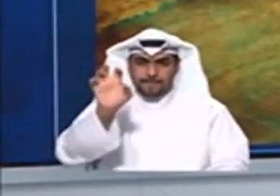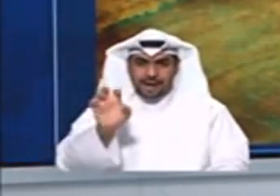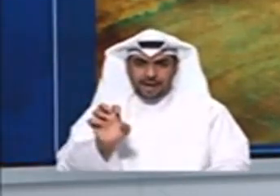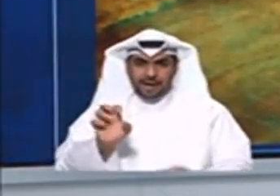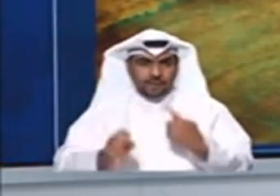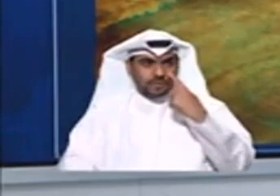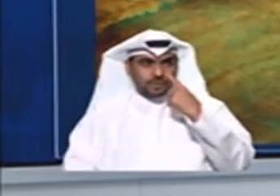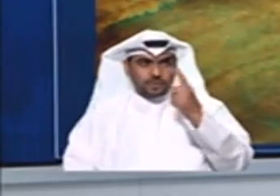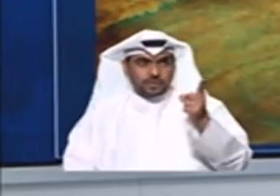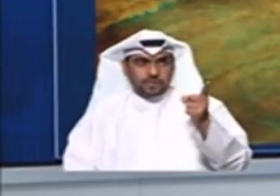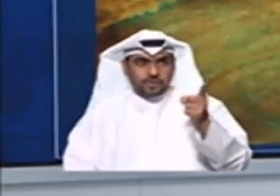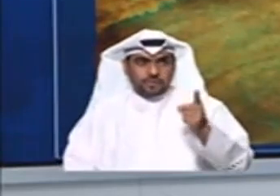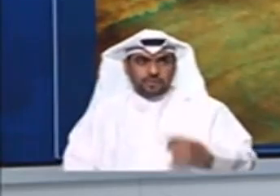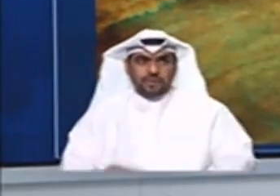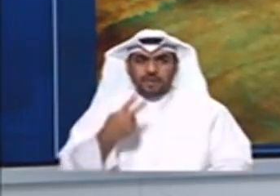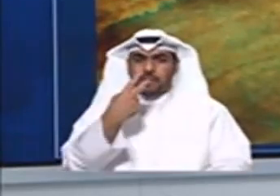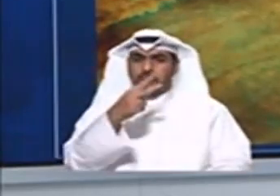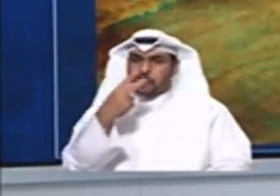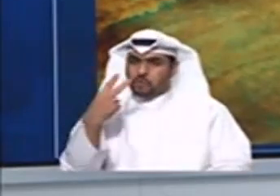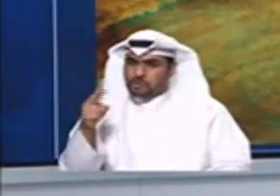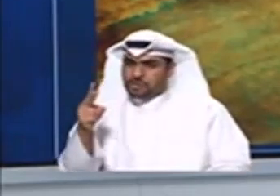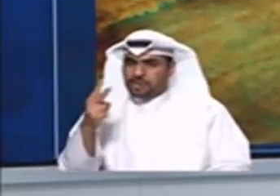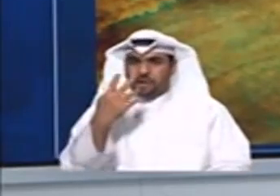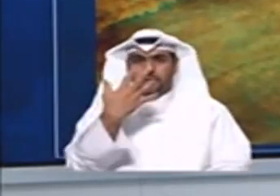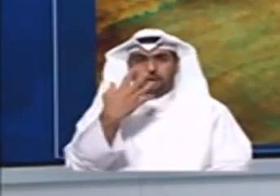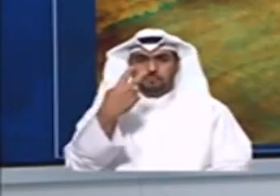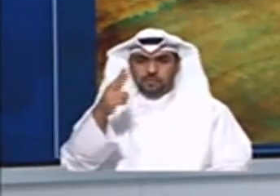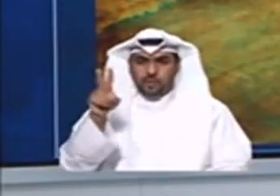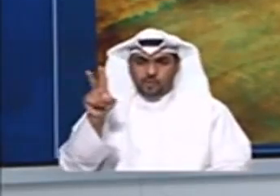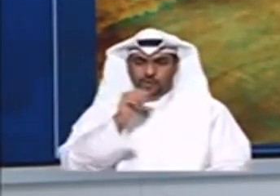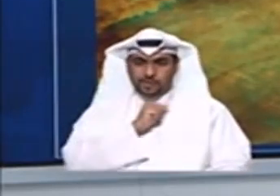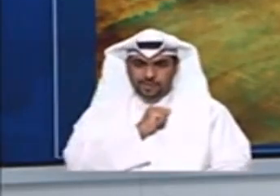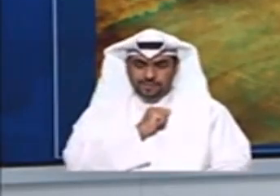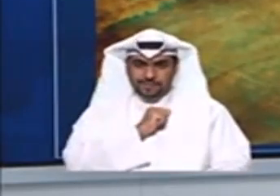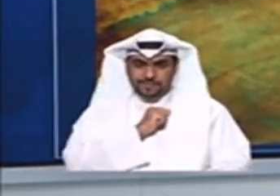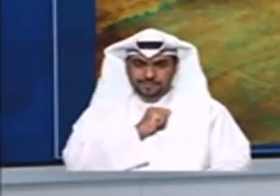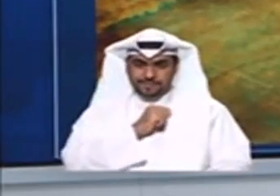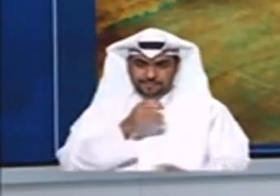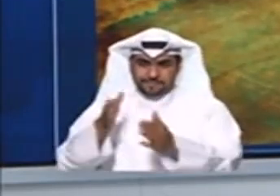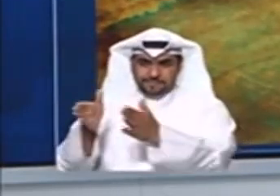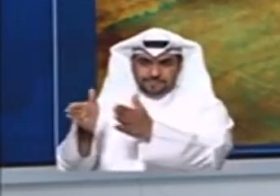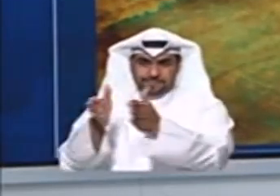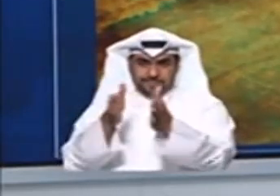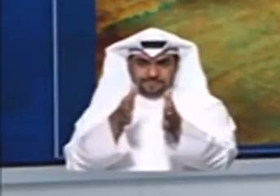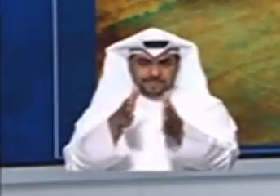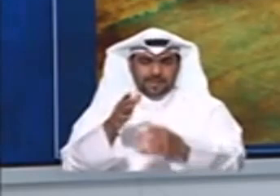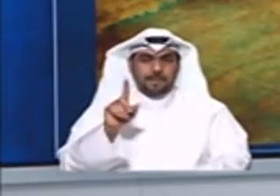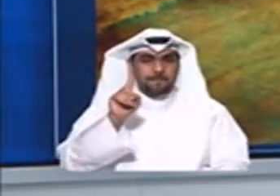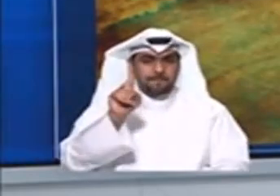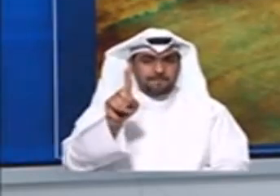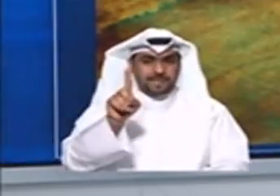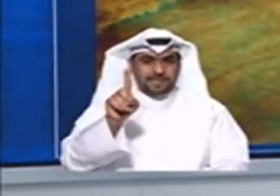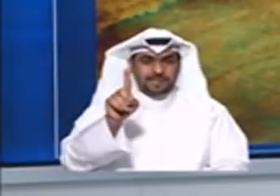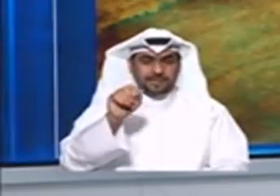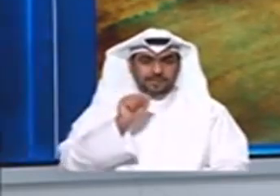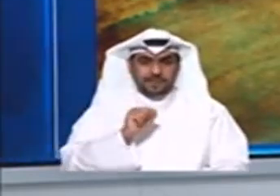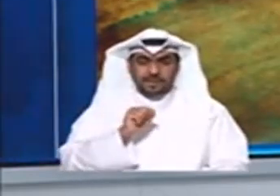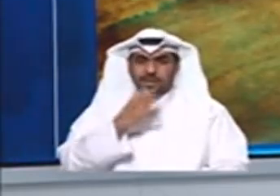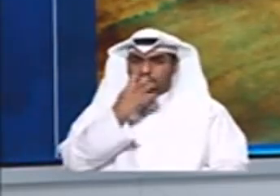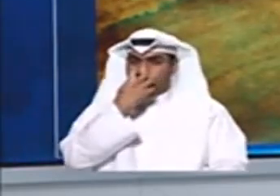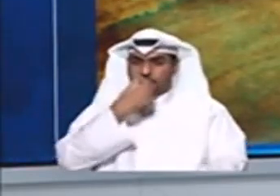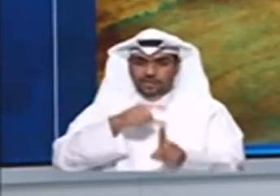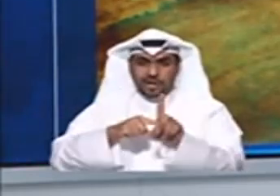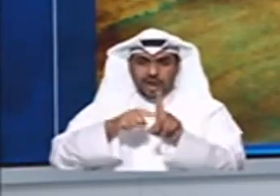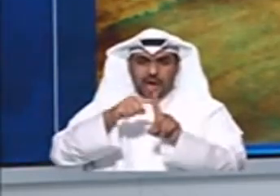متوقع تصل ما بين 22 إلى 25 درجة مئوية على أغلب المناطق البرية، لكن نوعا ما ترتفع هذه المعدلات على بعض